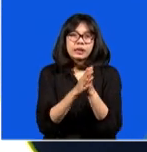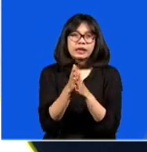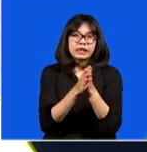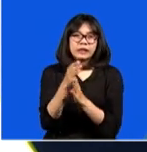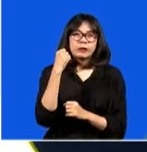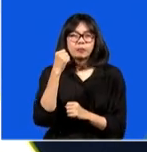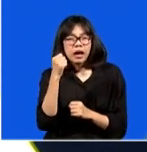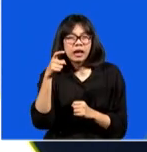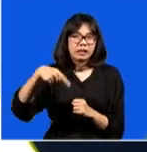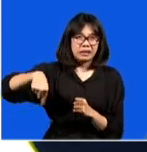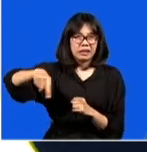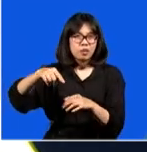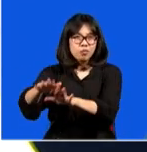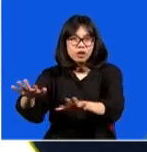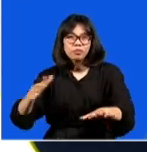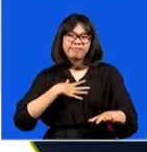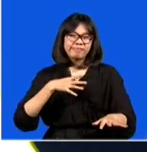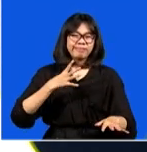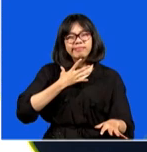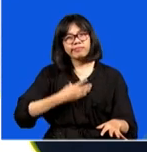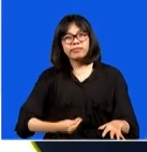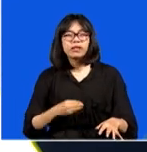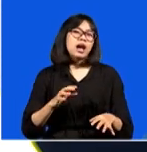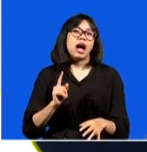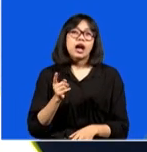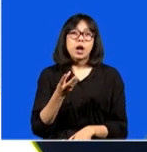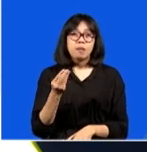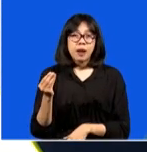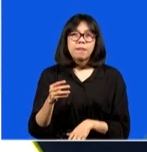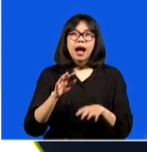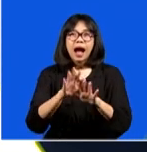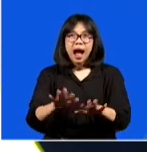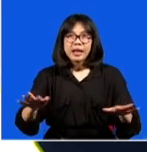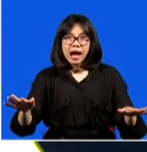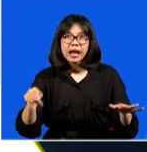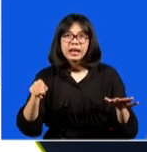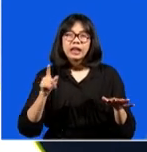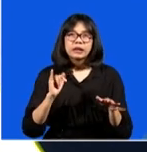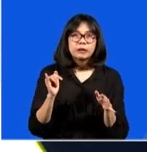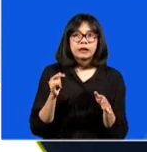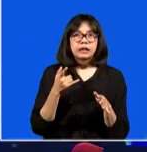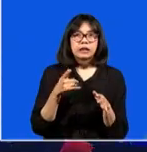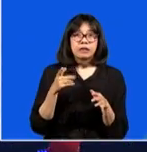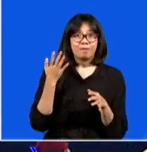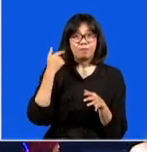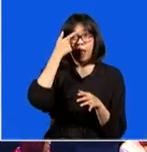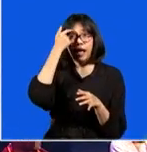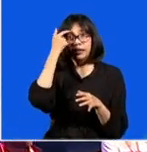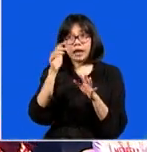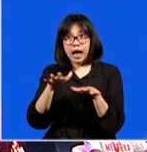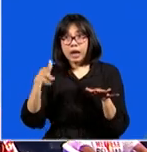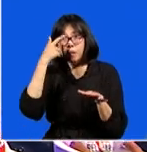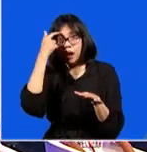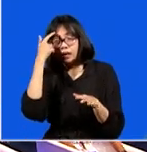di kelas bahkan ketika sedang belajar anak-anak banyak yang curi-curi kesempatan untuk bermain game